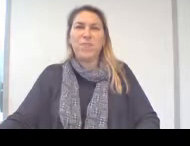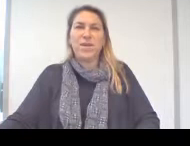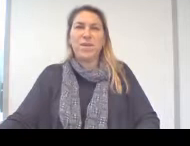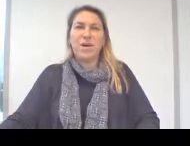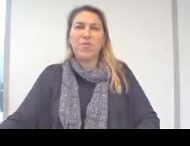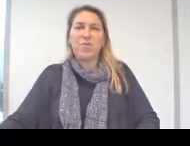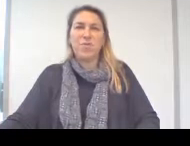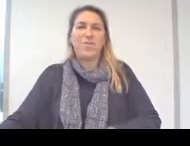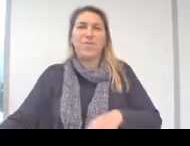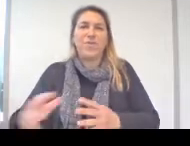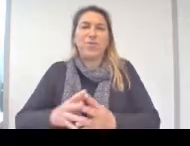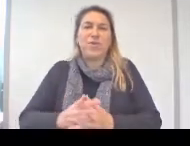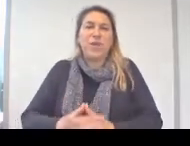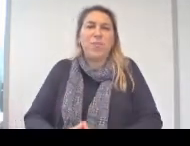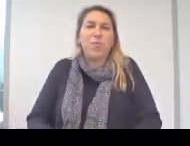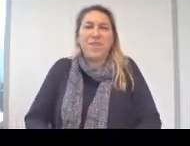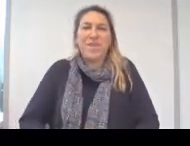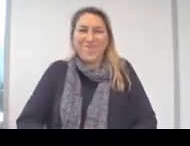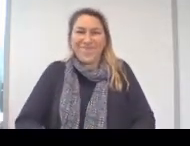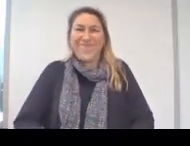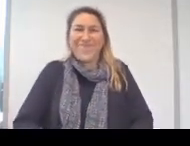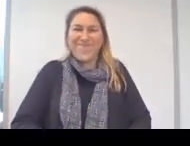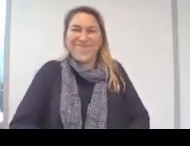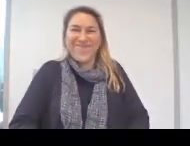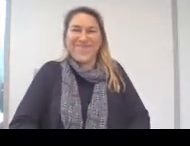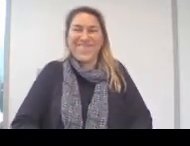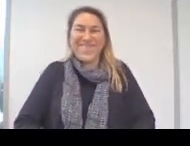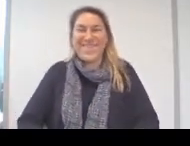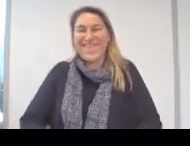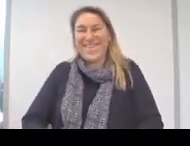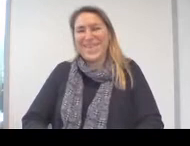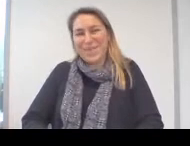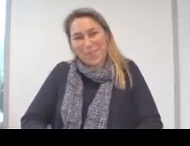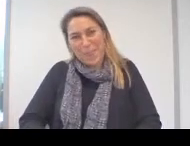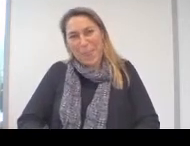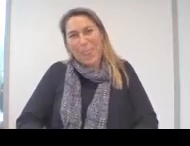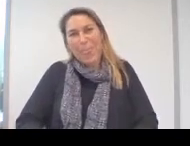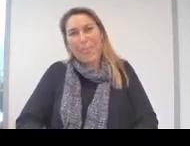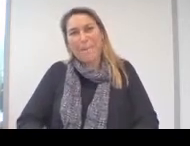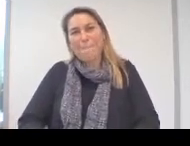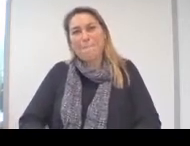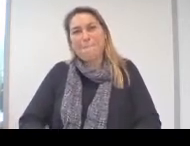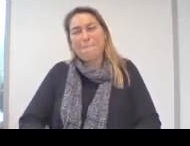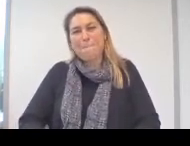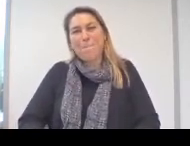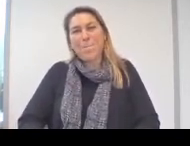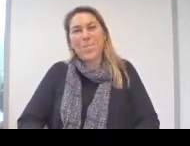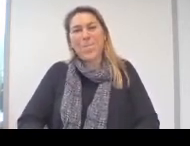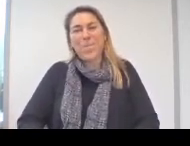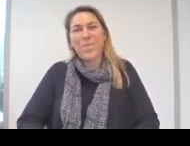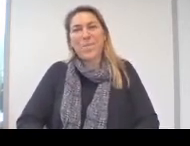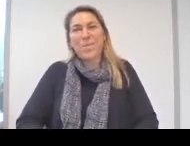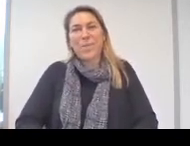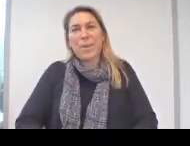Julie qui va nous parler de l'hébergement, Oui, on l'entretien de passe la maintenant propreté. au métier de l'entretien de la propreté. Donc, métier c'est qui